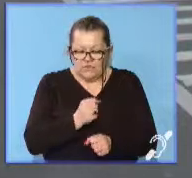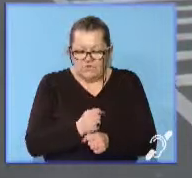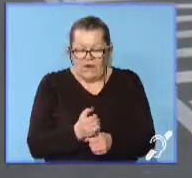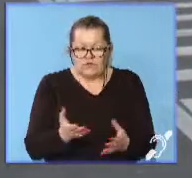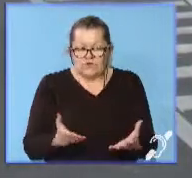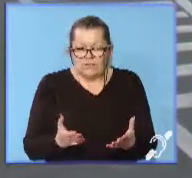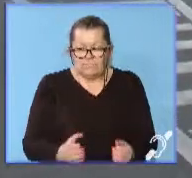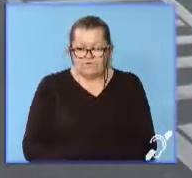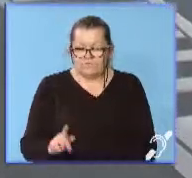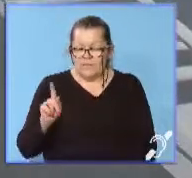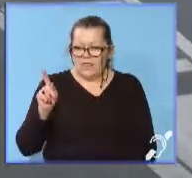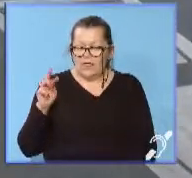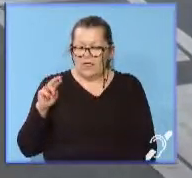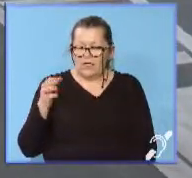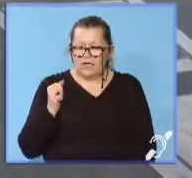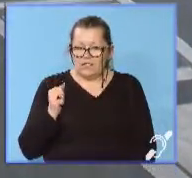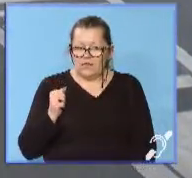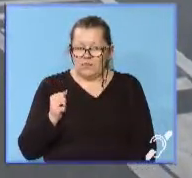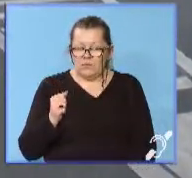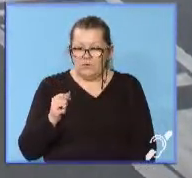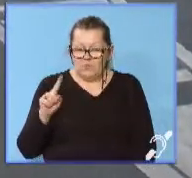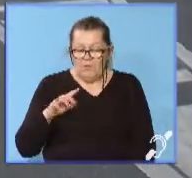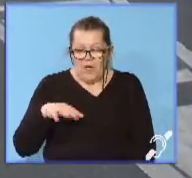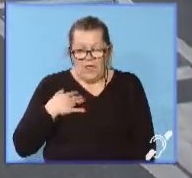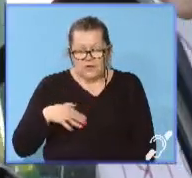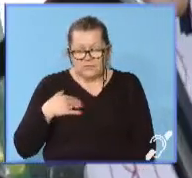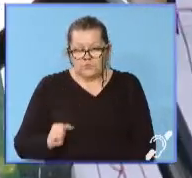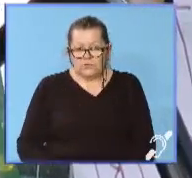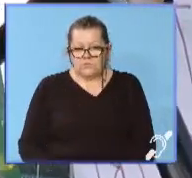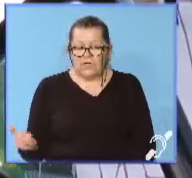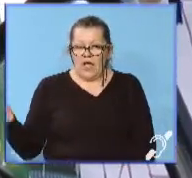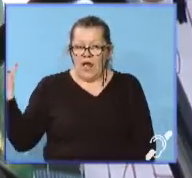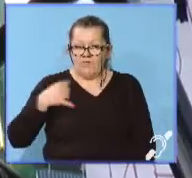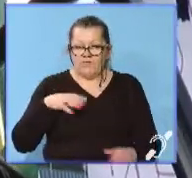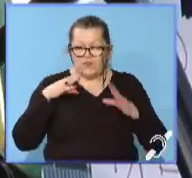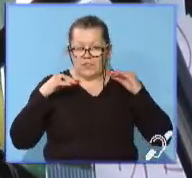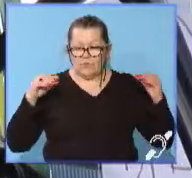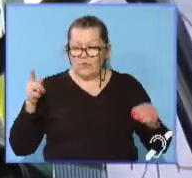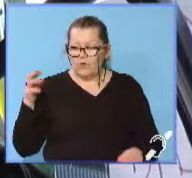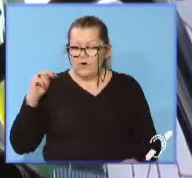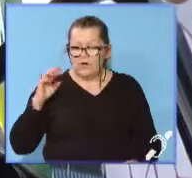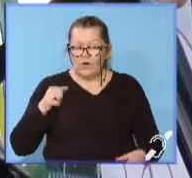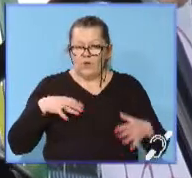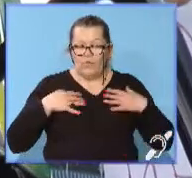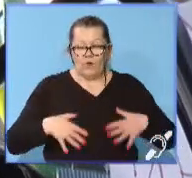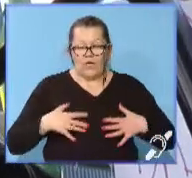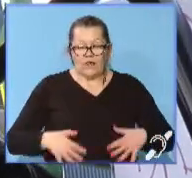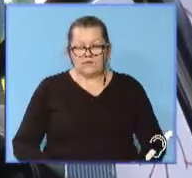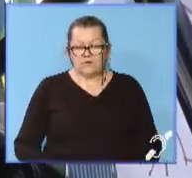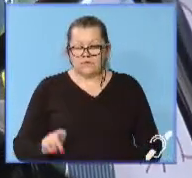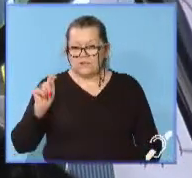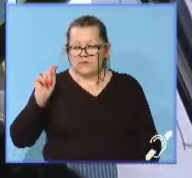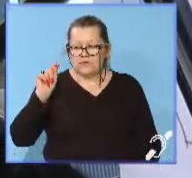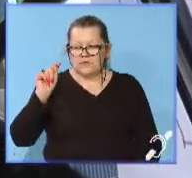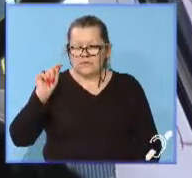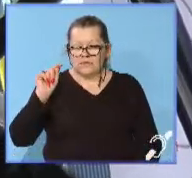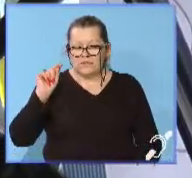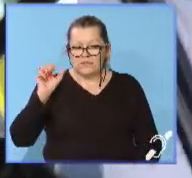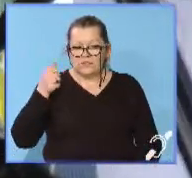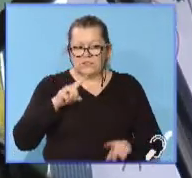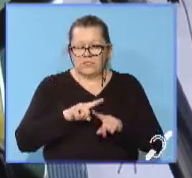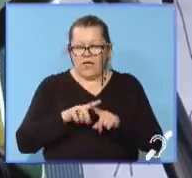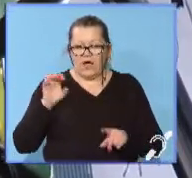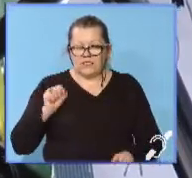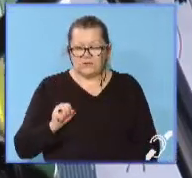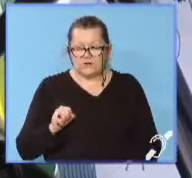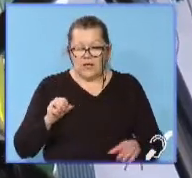grâul s a ieftinit foarte mult invazia cu Ucraina al doilea rând taxele care s au ni le au mărit foarte mult nu le mai